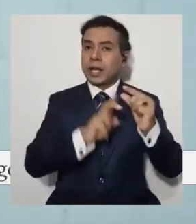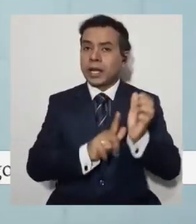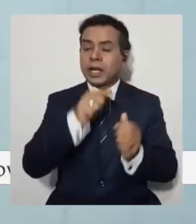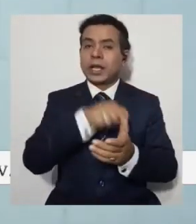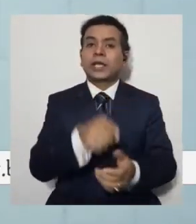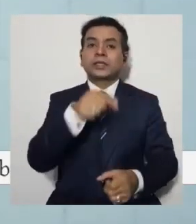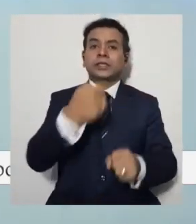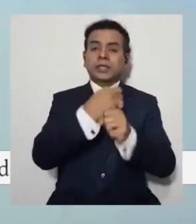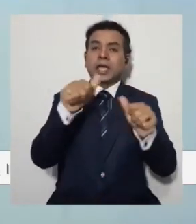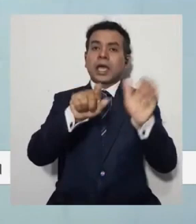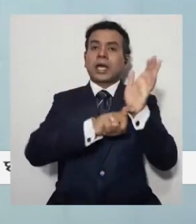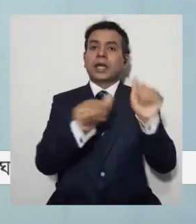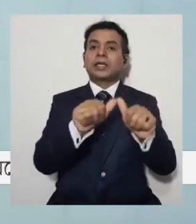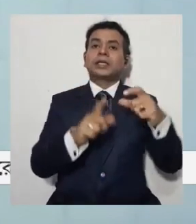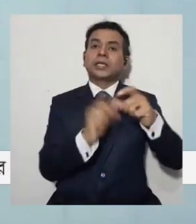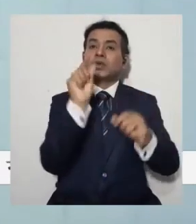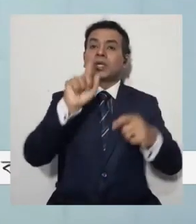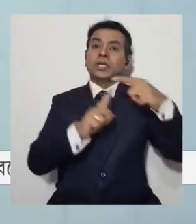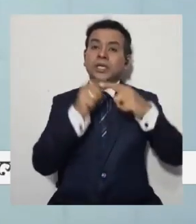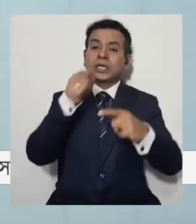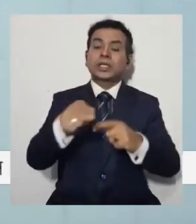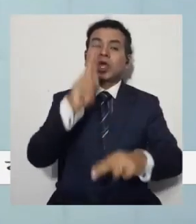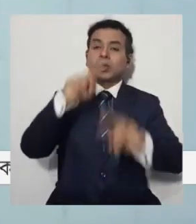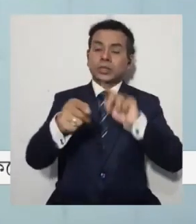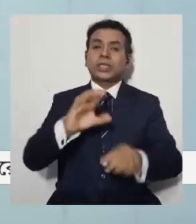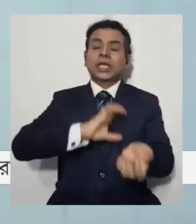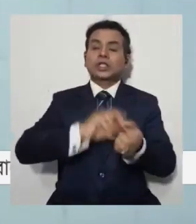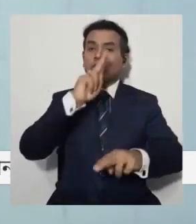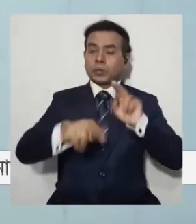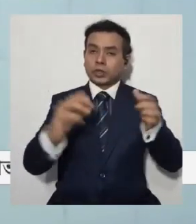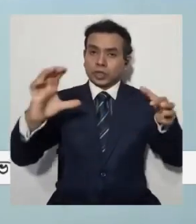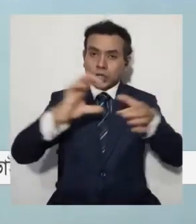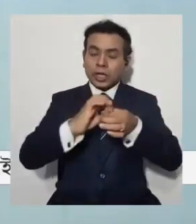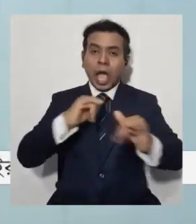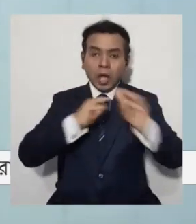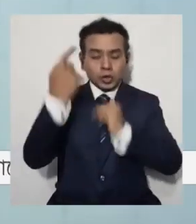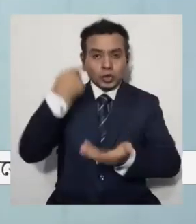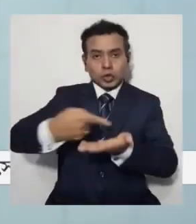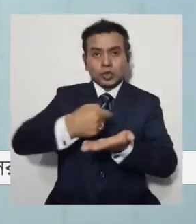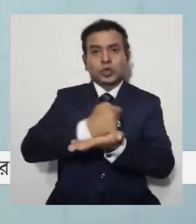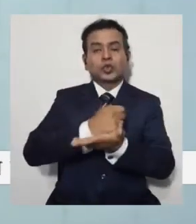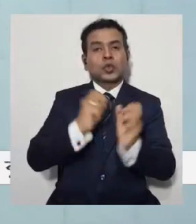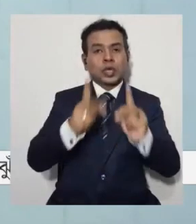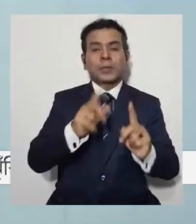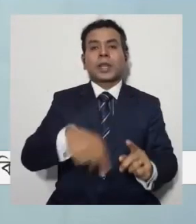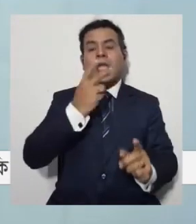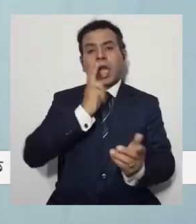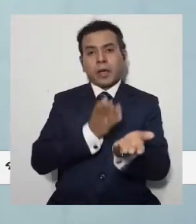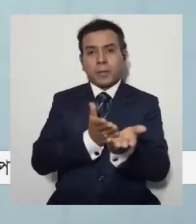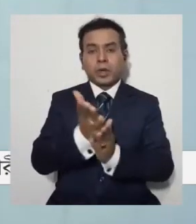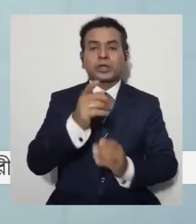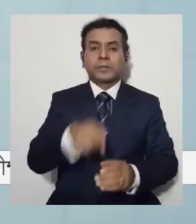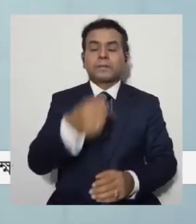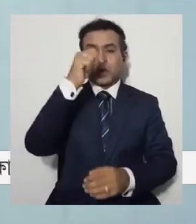হয়। তারই আলোকে গ্র্যাজুয়েট বায়োকেমিস্ট ও মলিকুলার বায়োলজিস্টগণ ব্যাপকভাবে সংযুক্ত হবেন এই